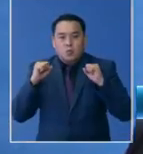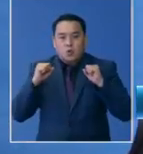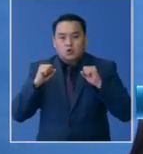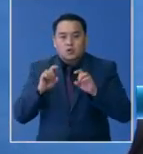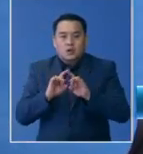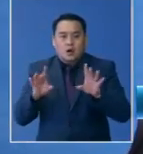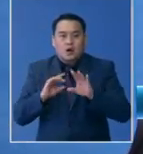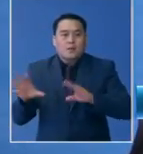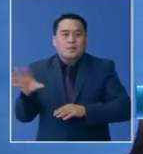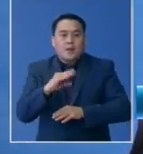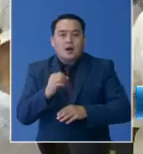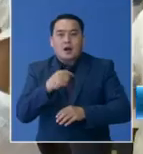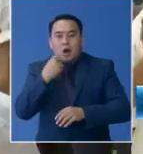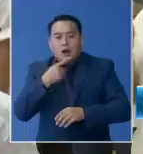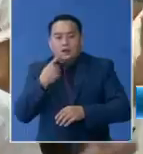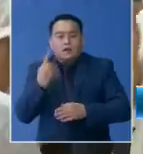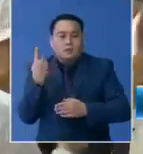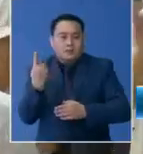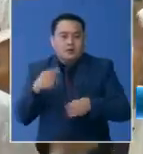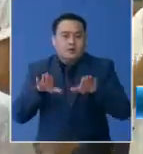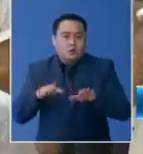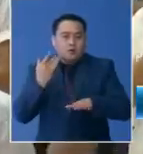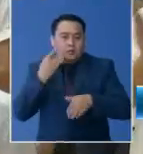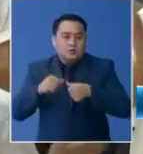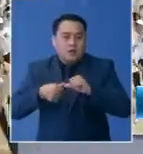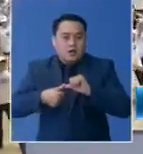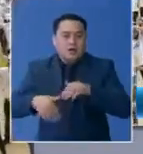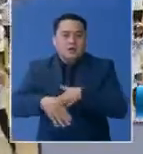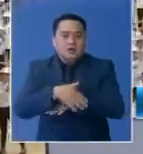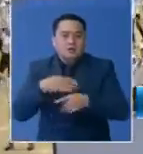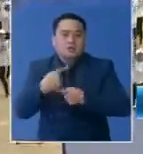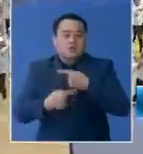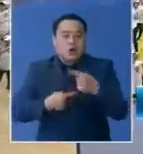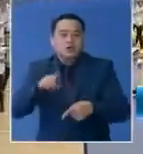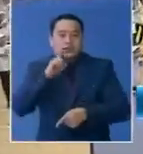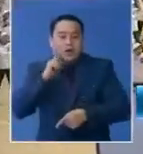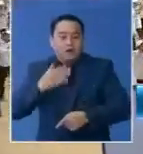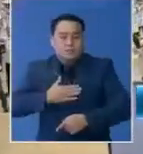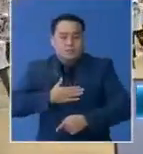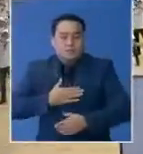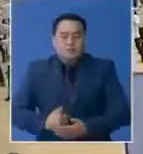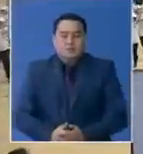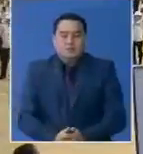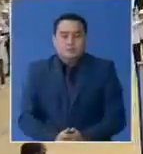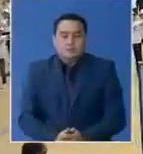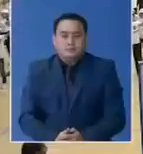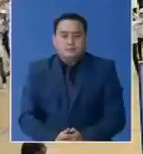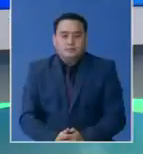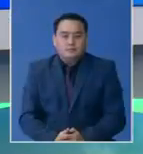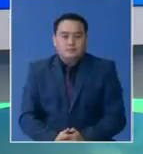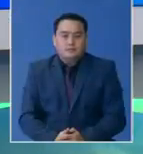алды. Бәрінің айтары бір: біз мәңгілік елдің ұланымыз. Тоғжан Жалғасбек қызы, Жасұлан Шынкенже, Жетісу телеарнасы.